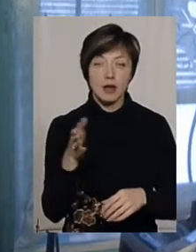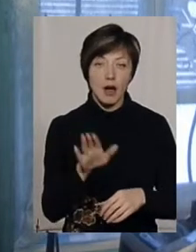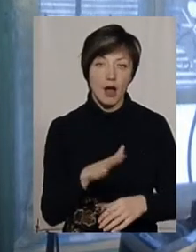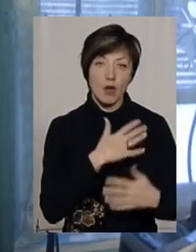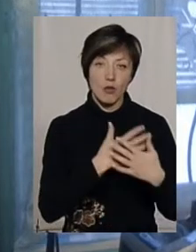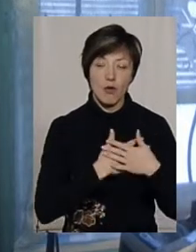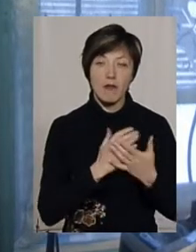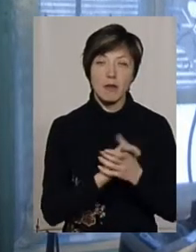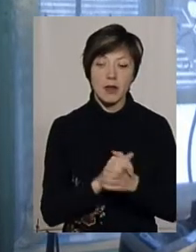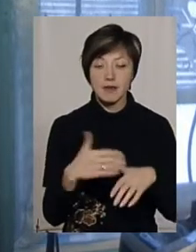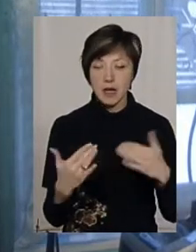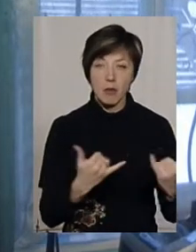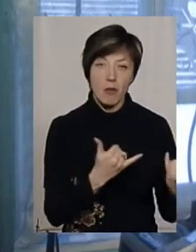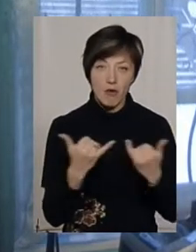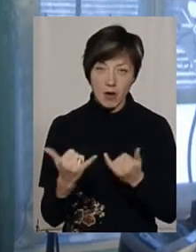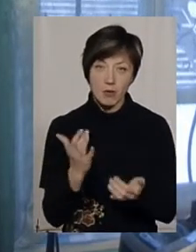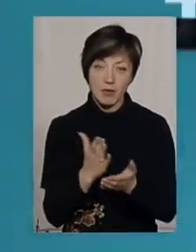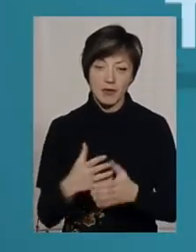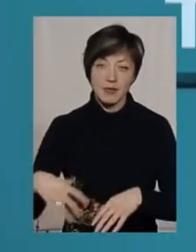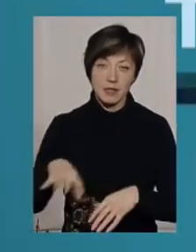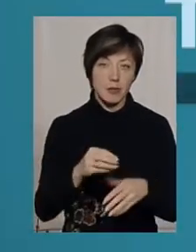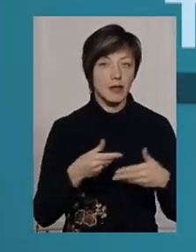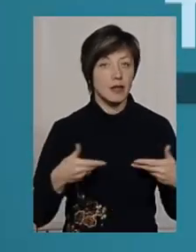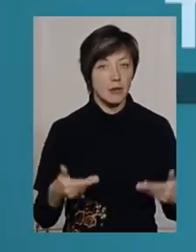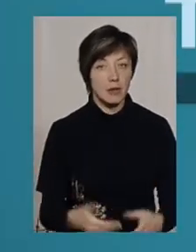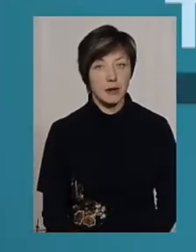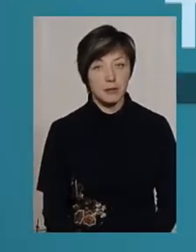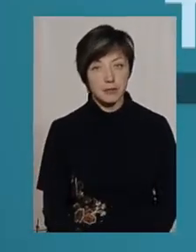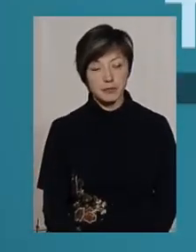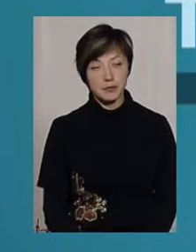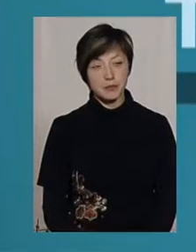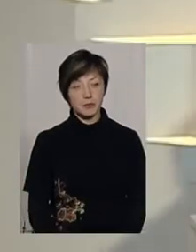любов, мир, взаємоповага перебуває з усіма нами.